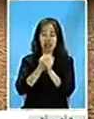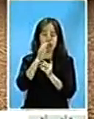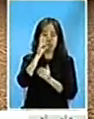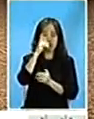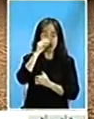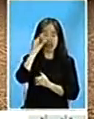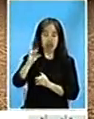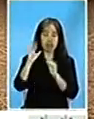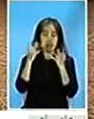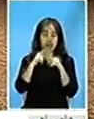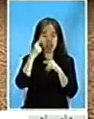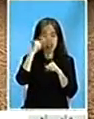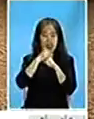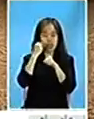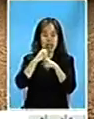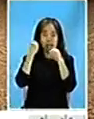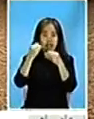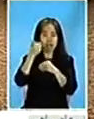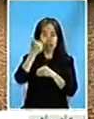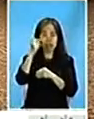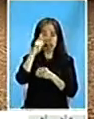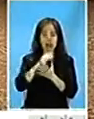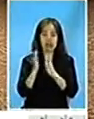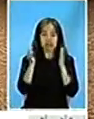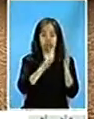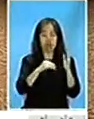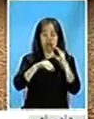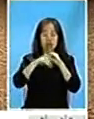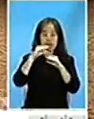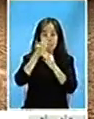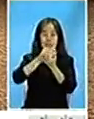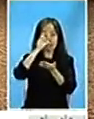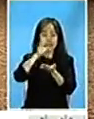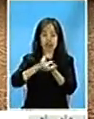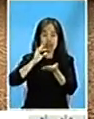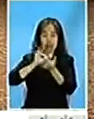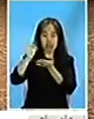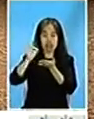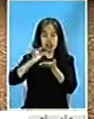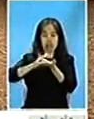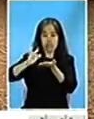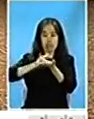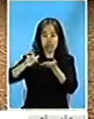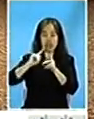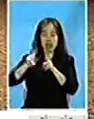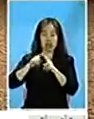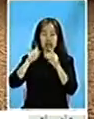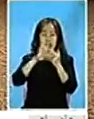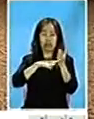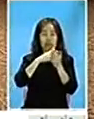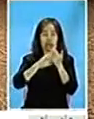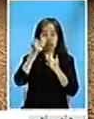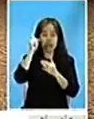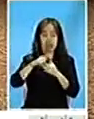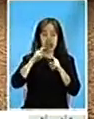ที่นี้ให้ดีที่สุดงบประมาณเรื่องแท็บเล็ตดิฉันก็เห็นว่าเป็นเรื่องที่เป็นเรื่องนโยบายนะคะแม้ว่าผลวิ